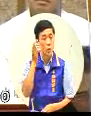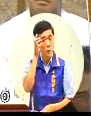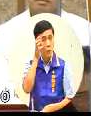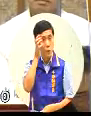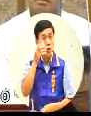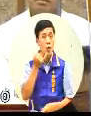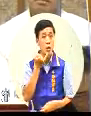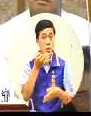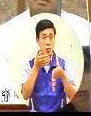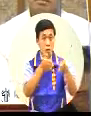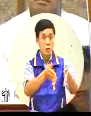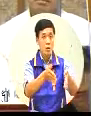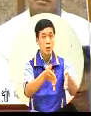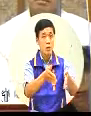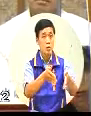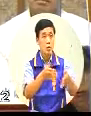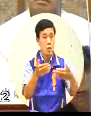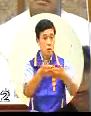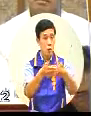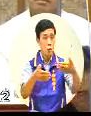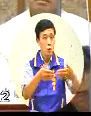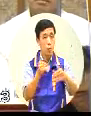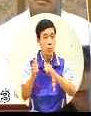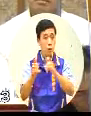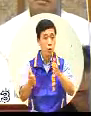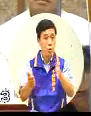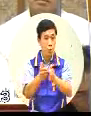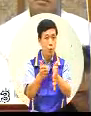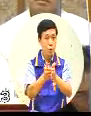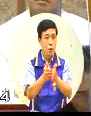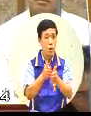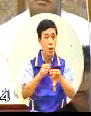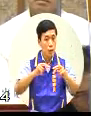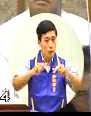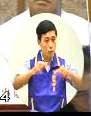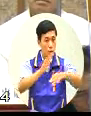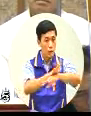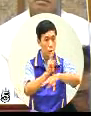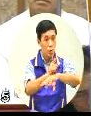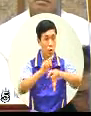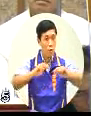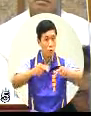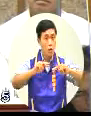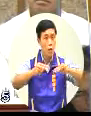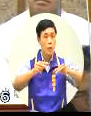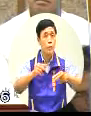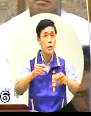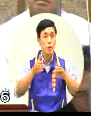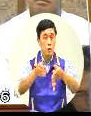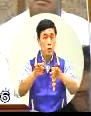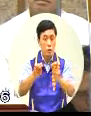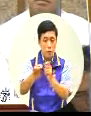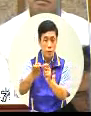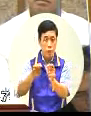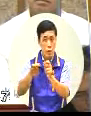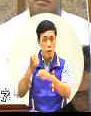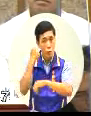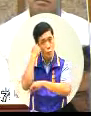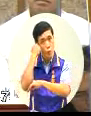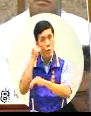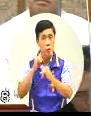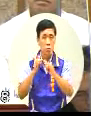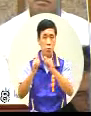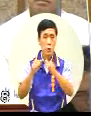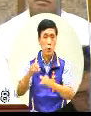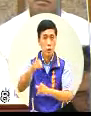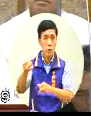变我们整个交通使用的一个方式，或许会对这个沿线的居民有一点生活上